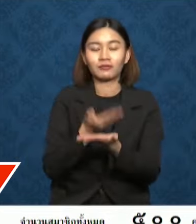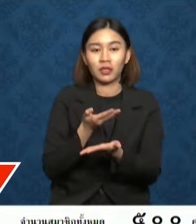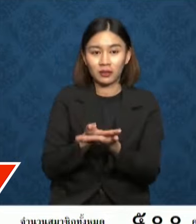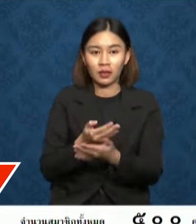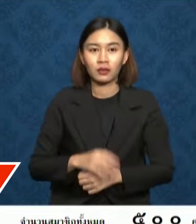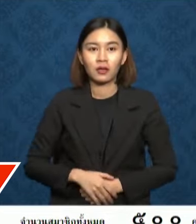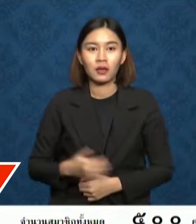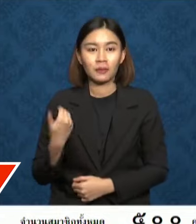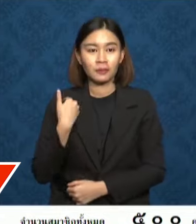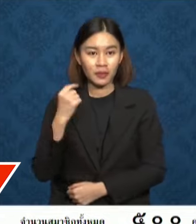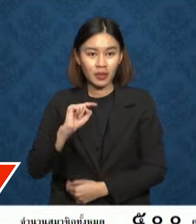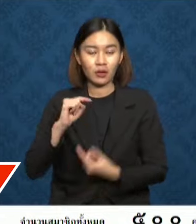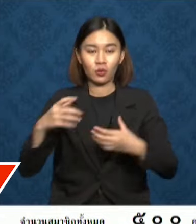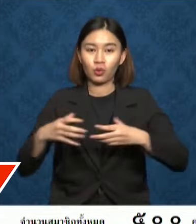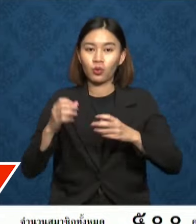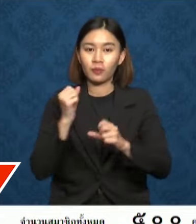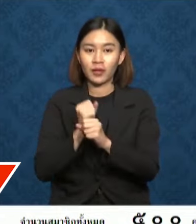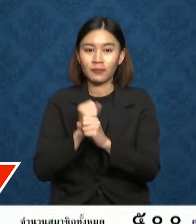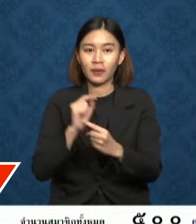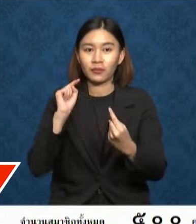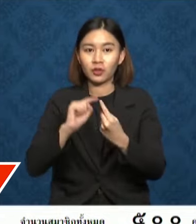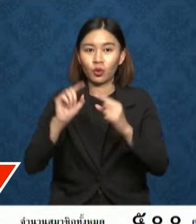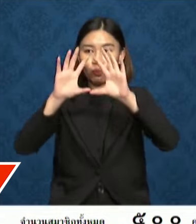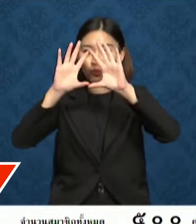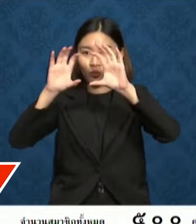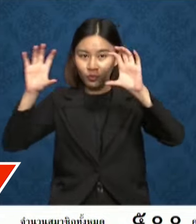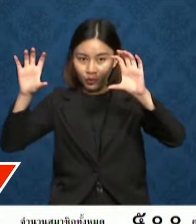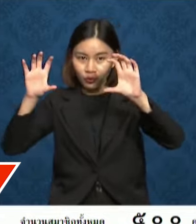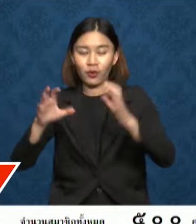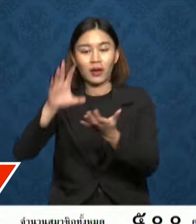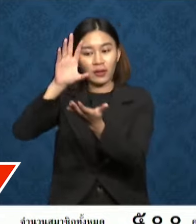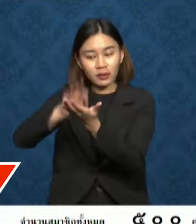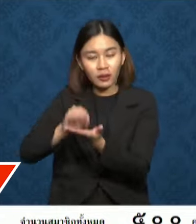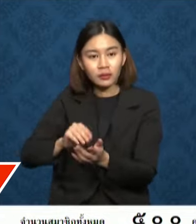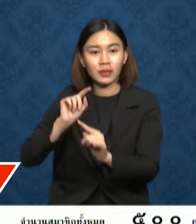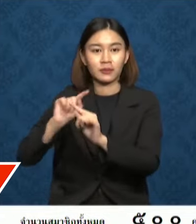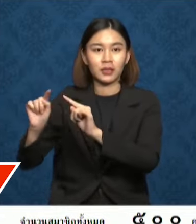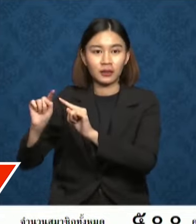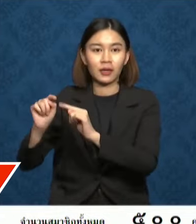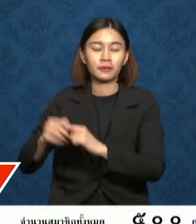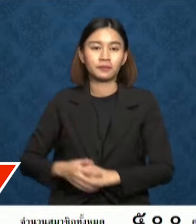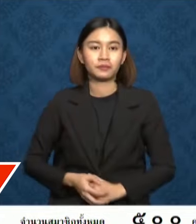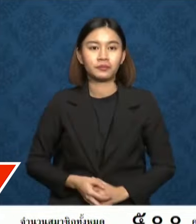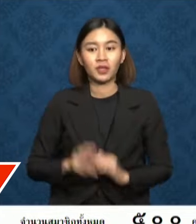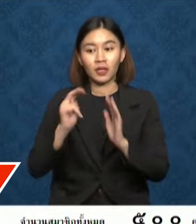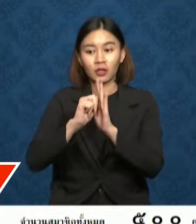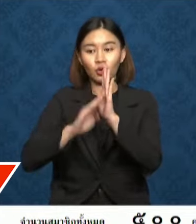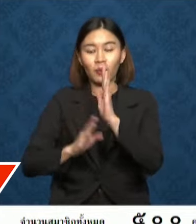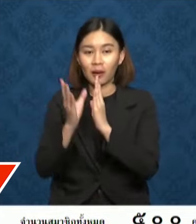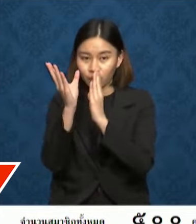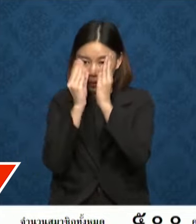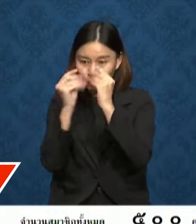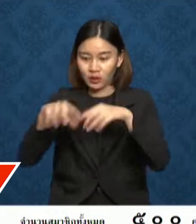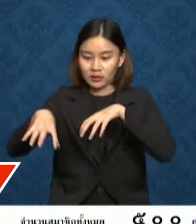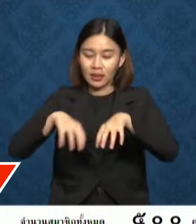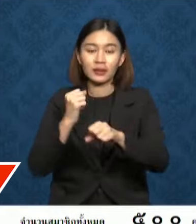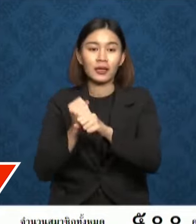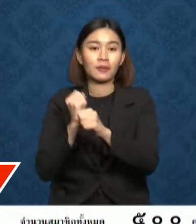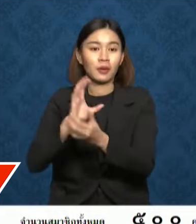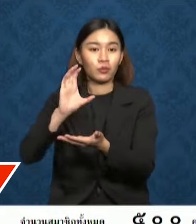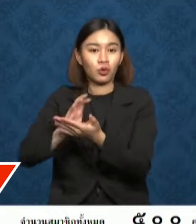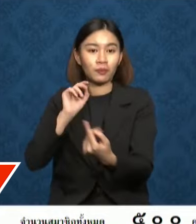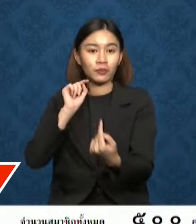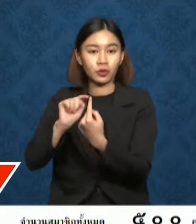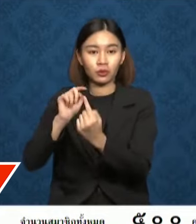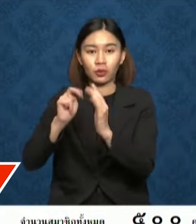กขึ้นมีใเรื่องของคณะทำงาน Cloud First and Agile Procurement Policyเพื่อศึกษาการจทำงบปมาณให้ต